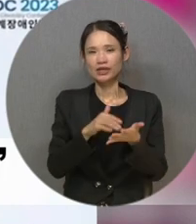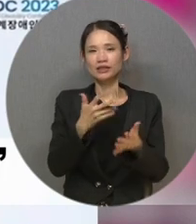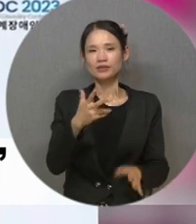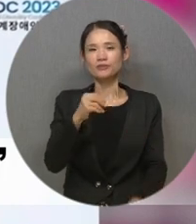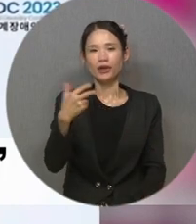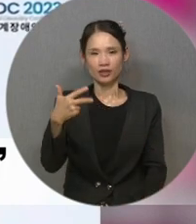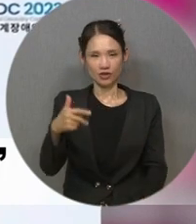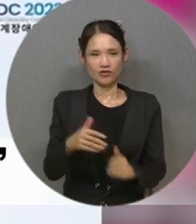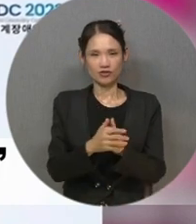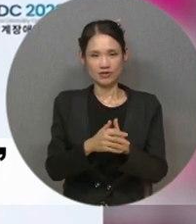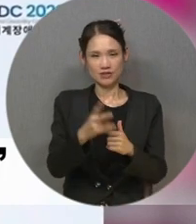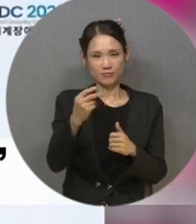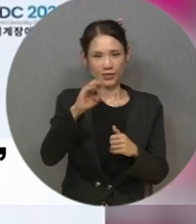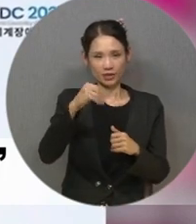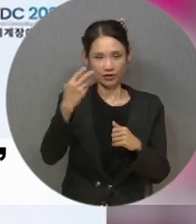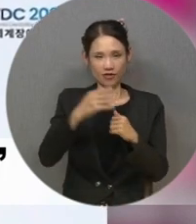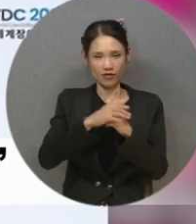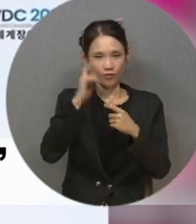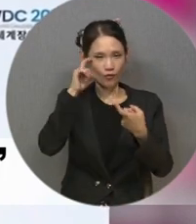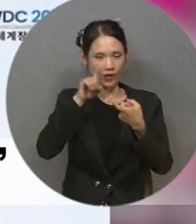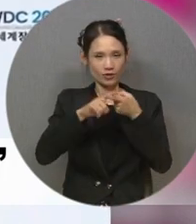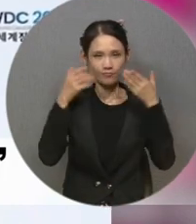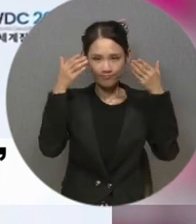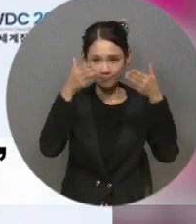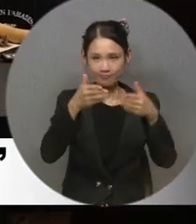세계 장애, 비장애인들의 관심을